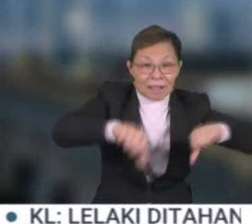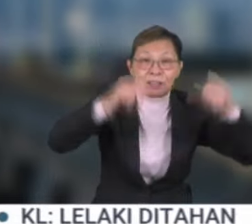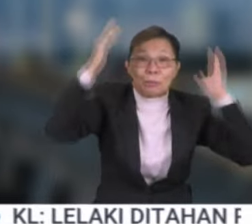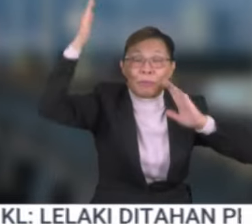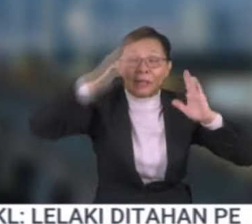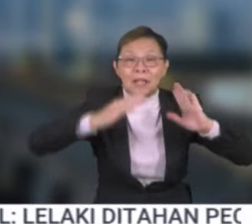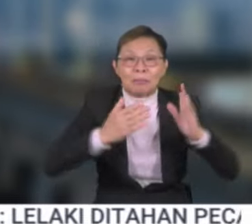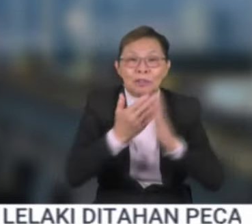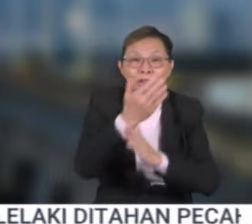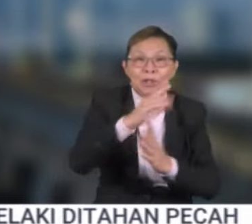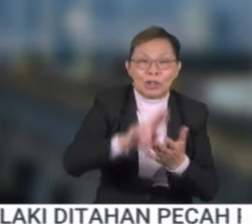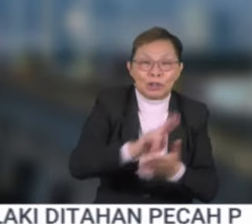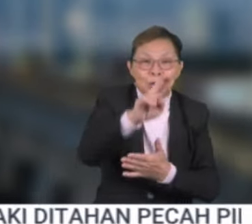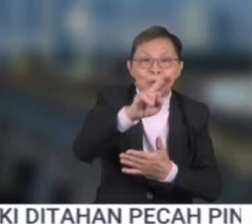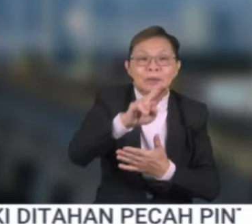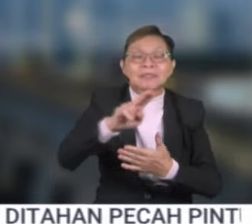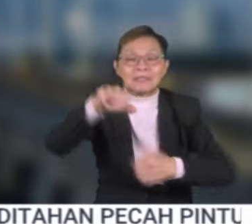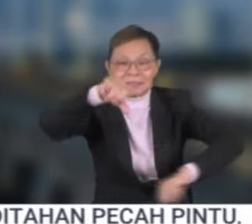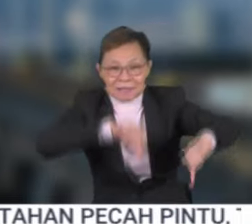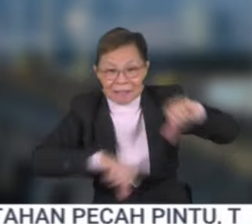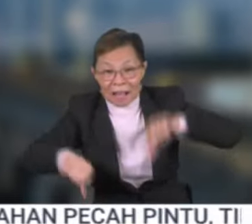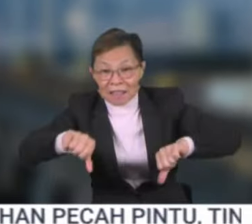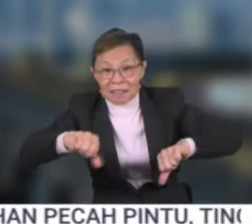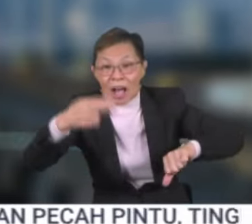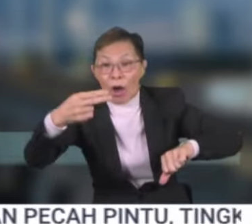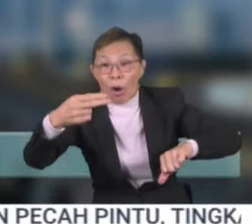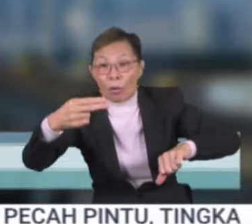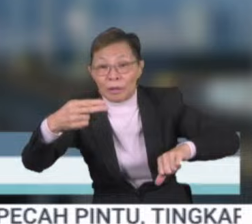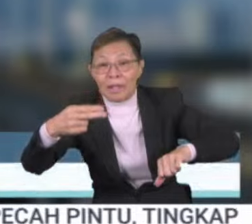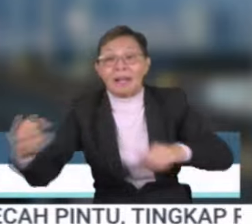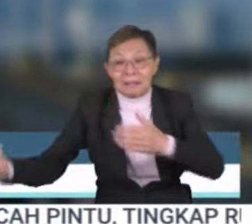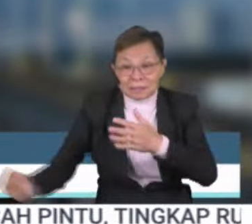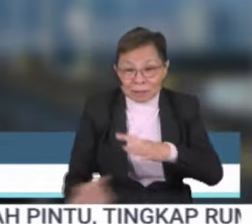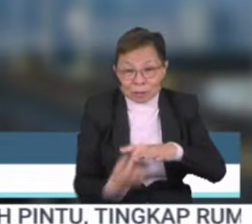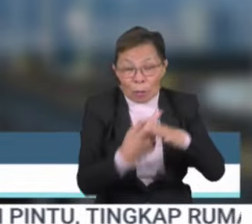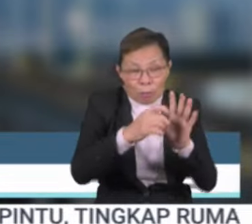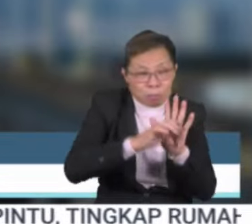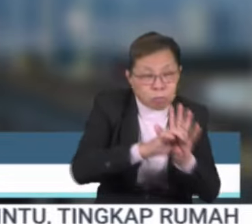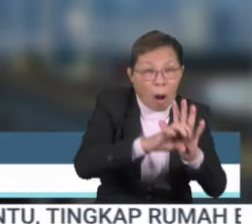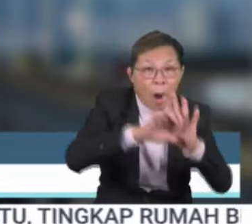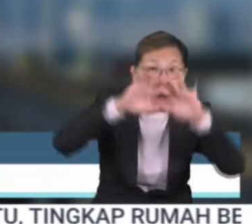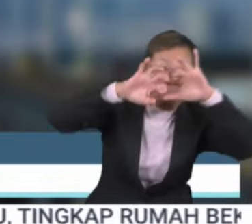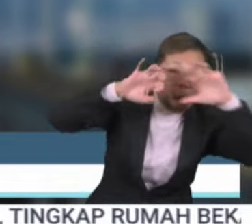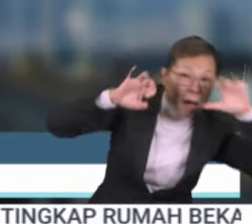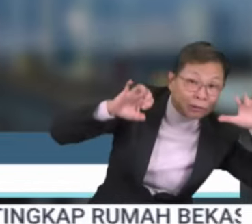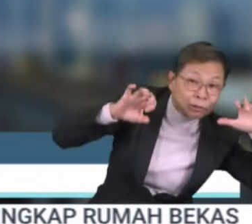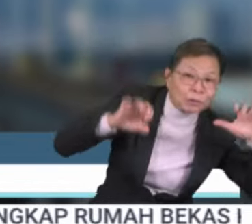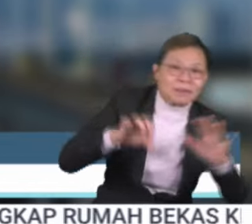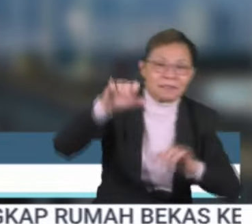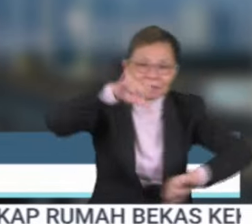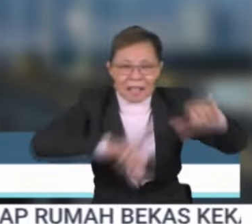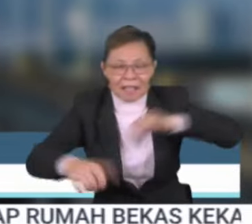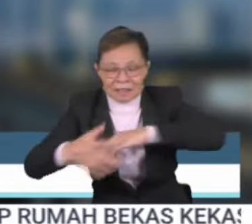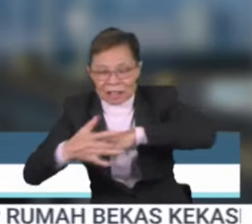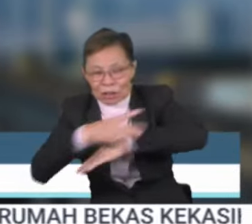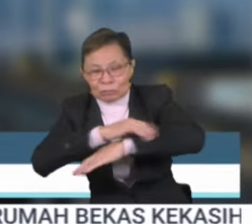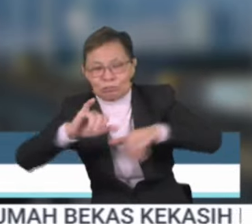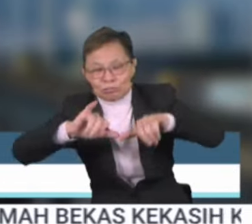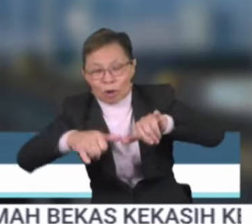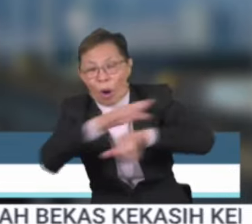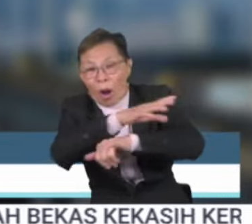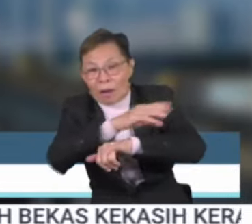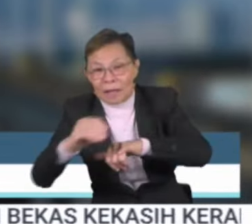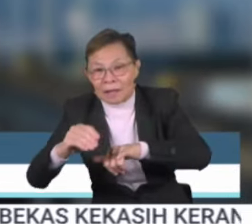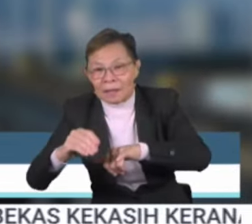USM menerusi U-Science Holding Sdn Bhd tampil menganjurkan eksplorasi sains, teknologi kejuruteraan dan matematik